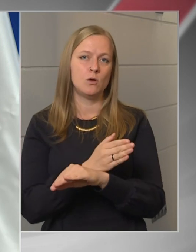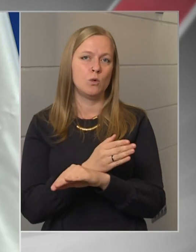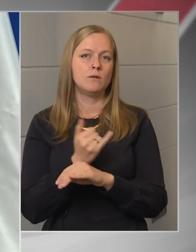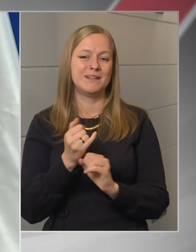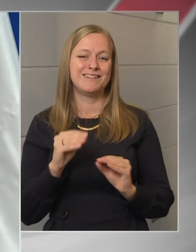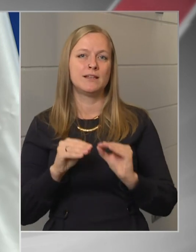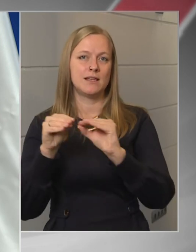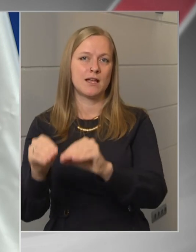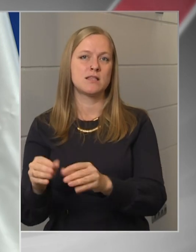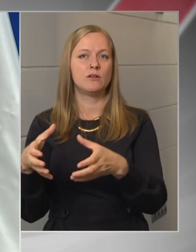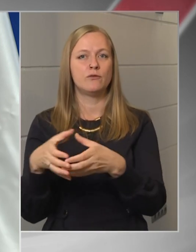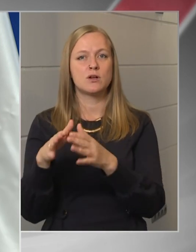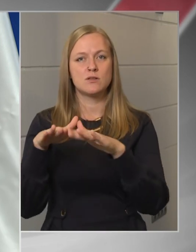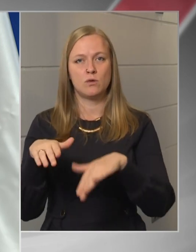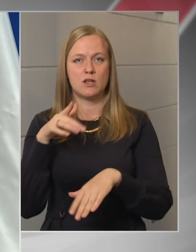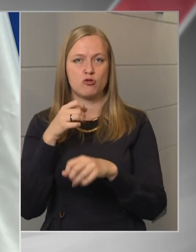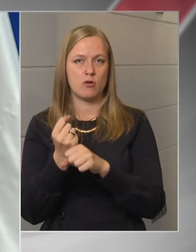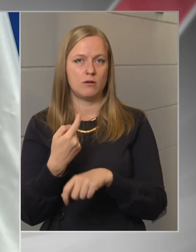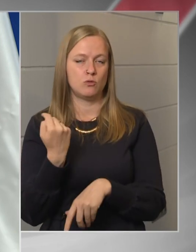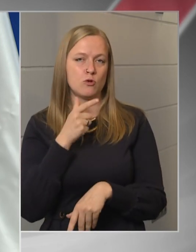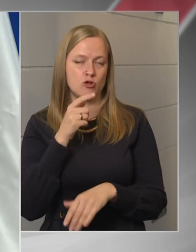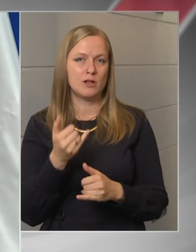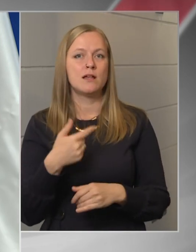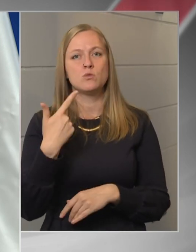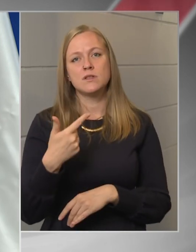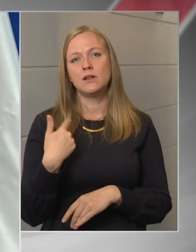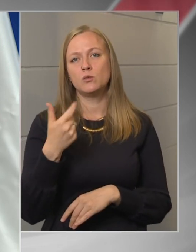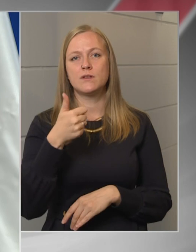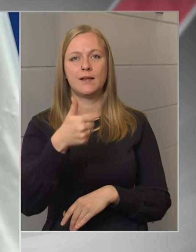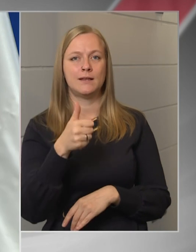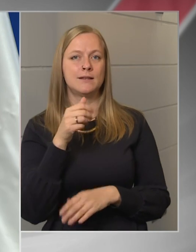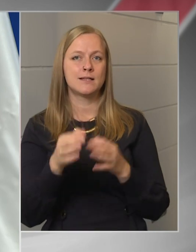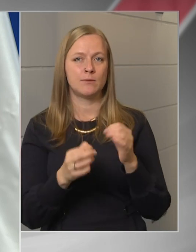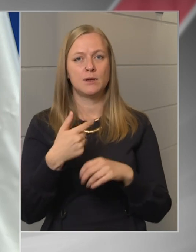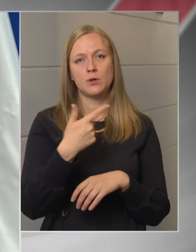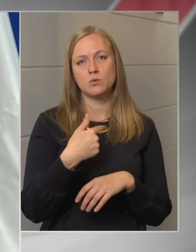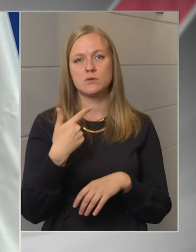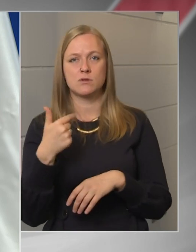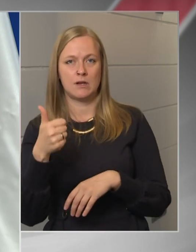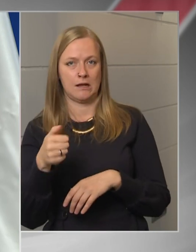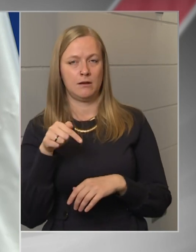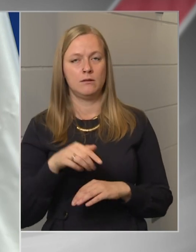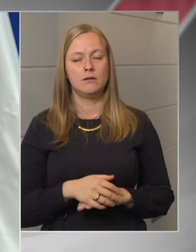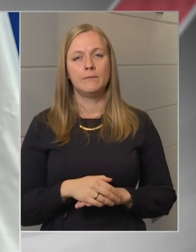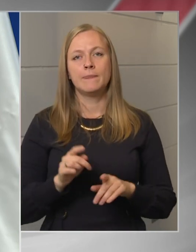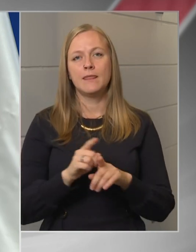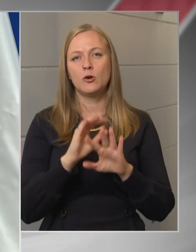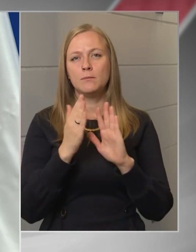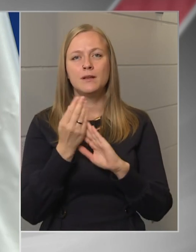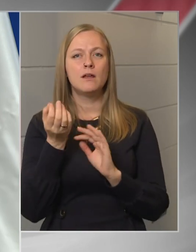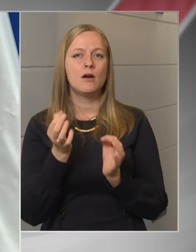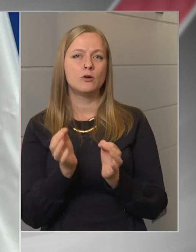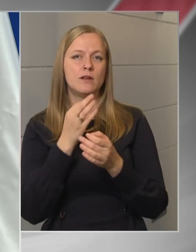frakcióülést tartunk. Ez most is így lesz 20-án és 21-én, szeptember 20-án és 21-én. Ilyenkor minden